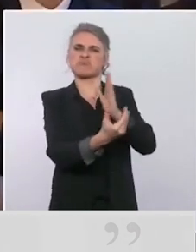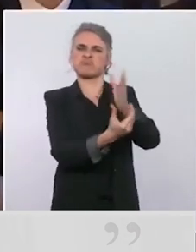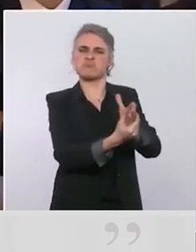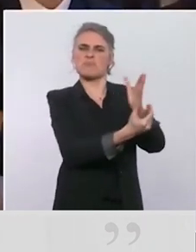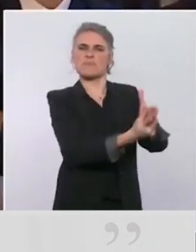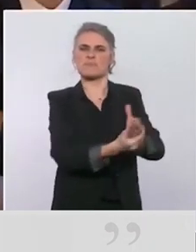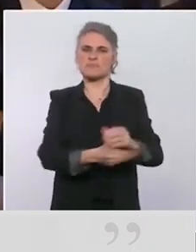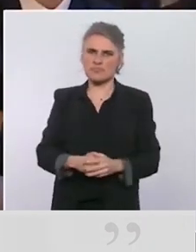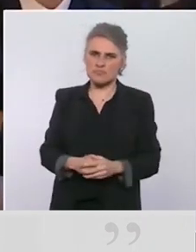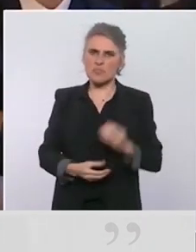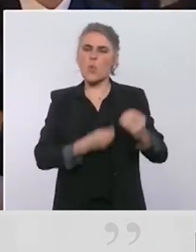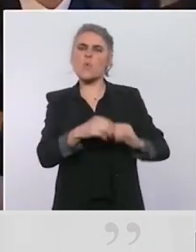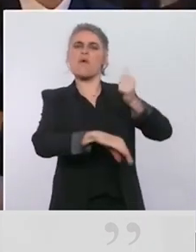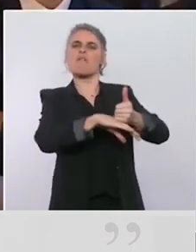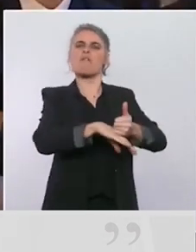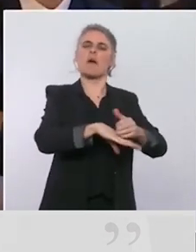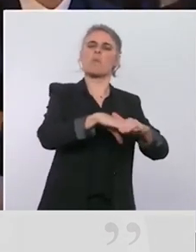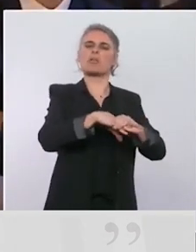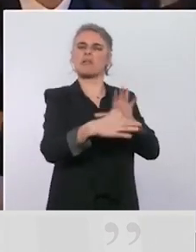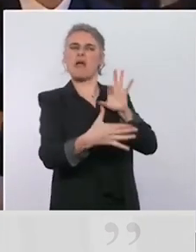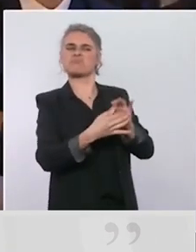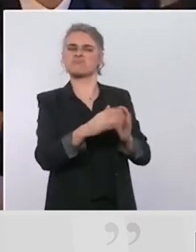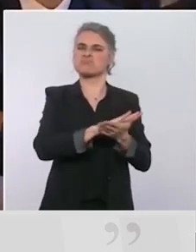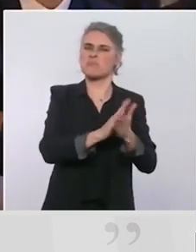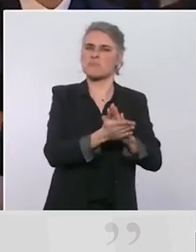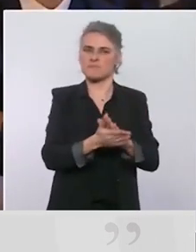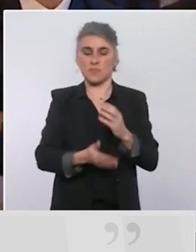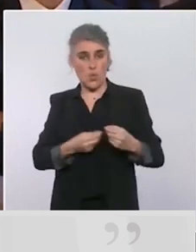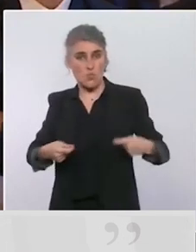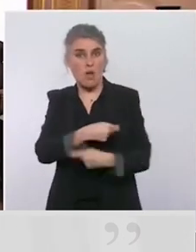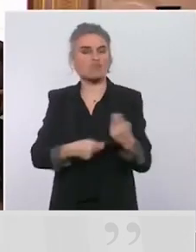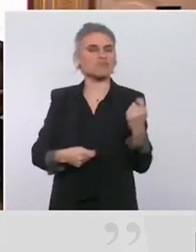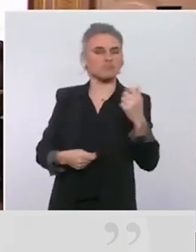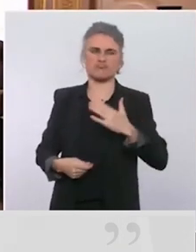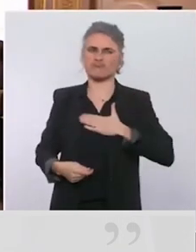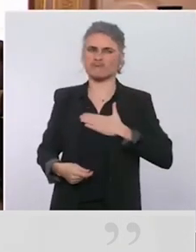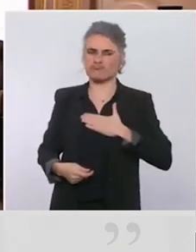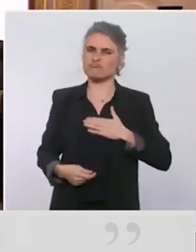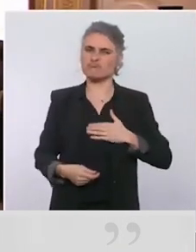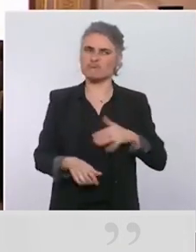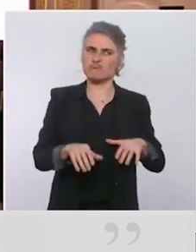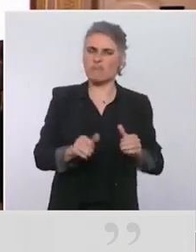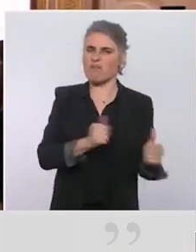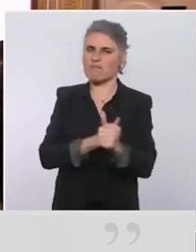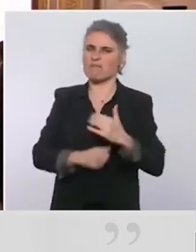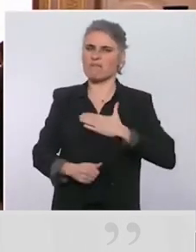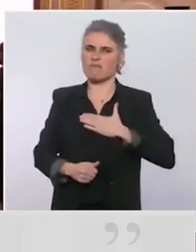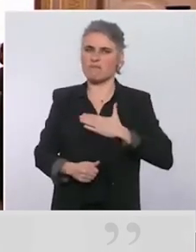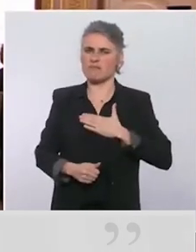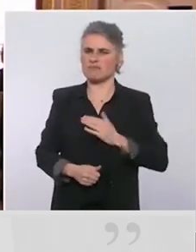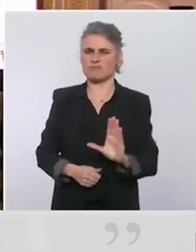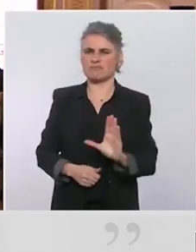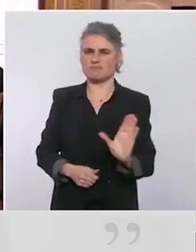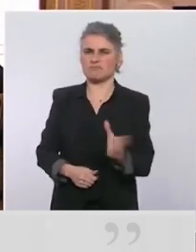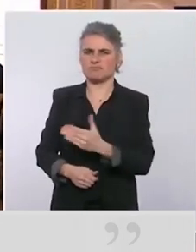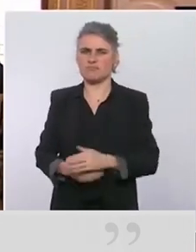et exclusifs avec des dirigeants, ou considérer que des marchés économiques nous reviennent de droit parce que nous étions là avant, ou jouer